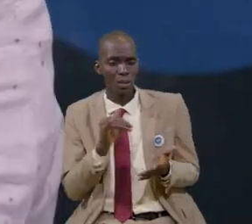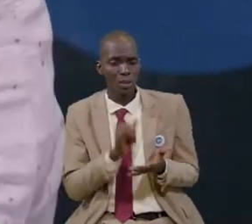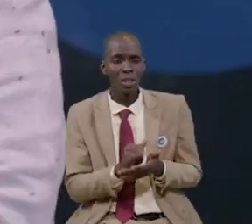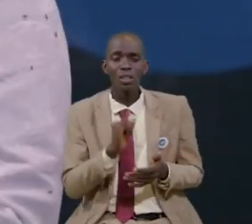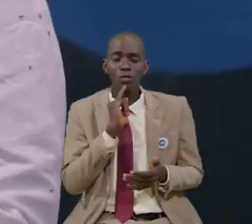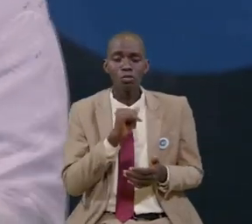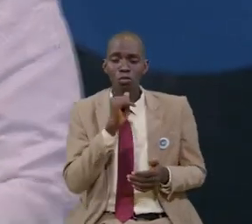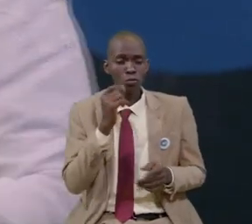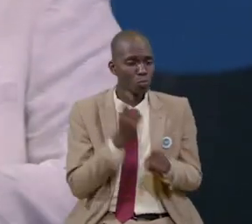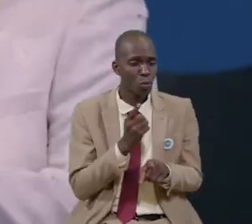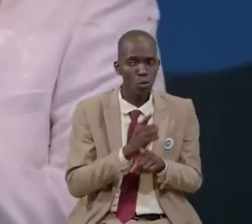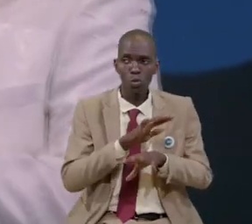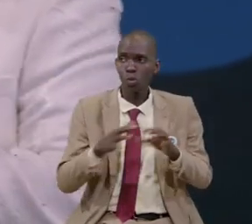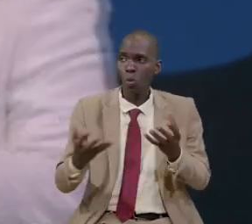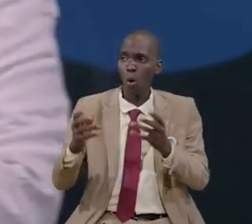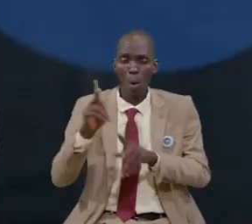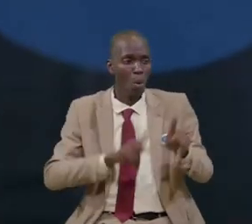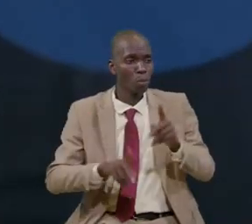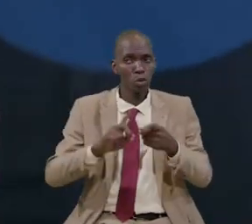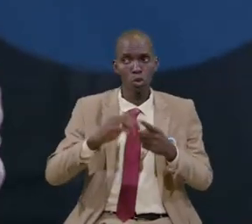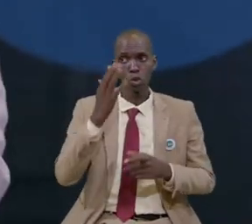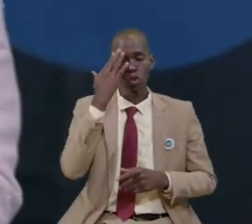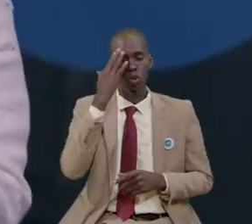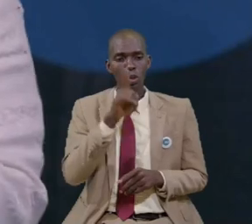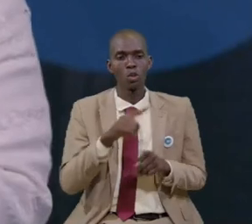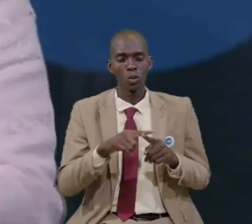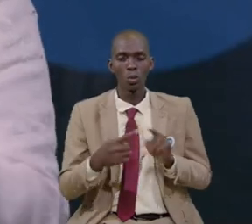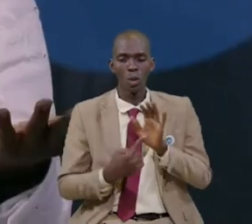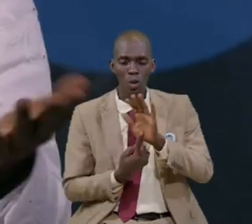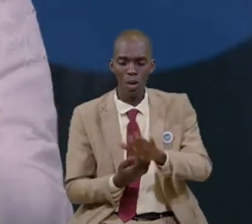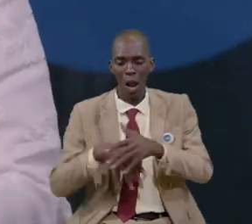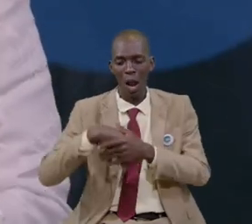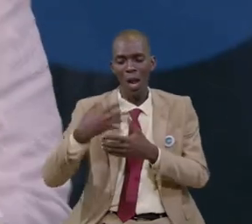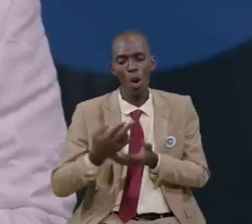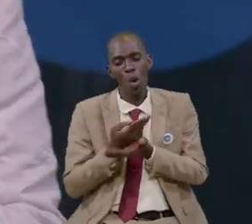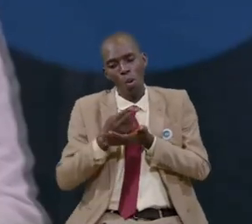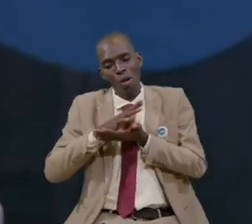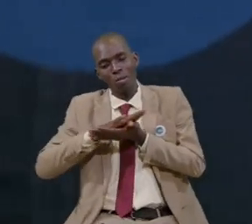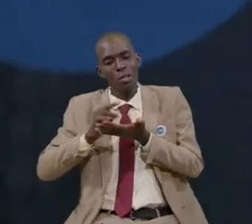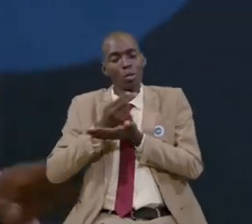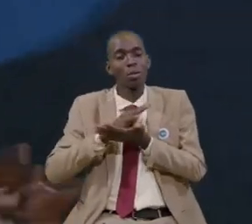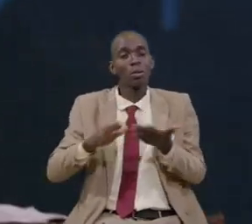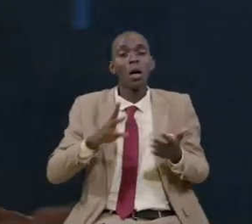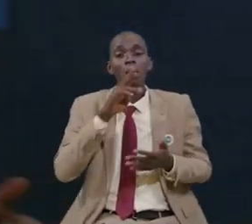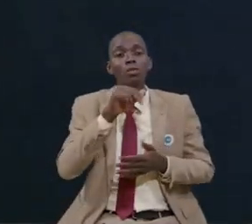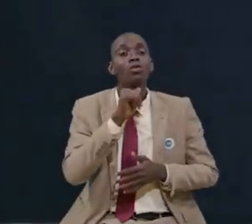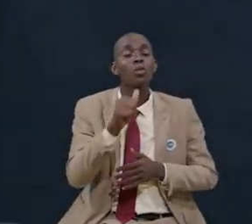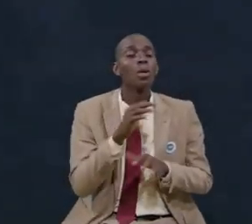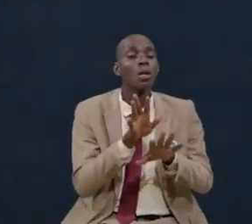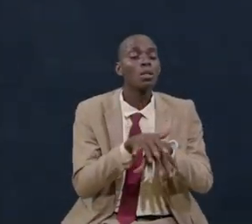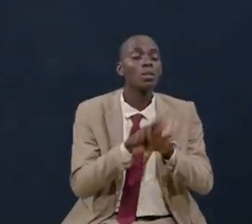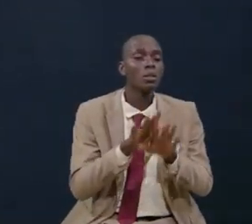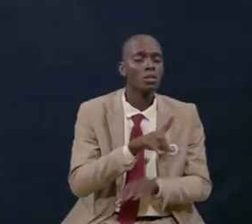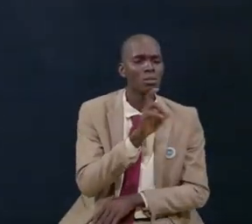tu faisais ce que tu ne voulais pas que les gens sachent? Tu prétendais être hypocrite? N'es-tu